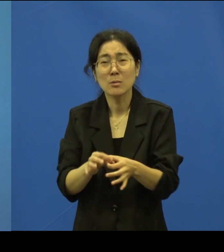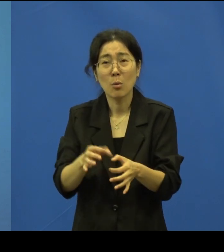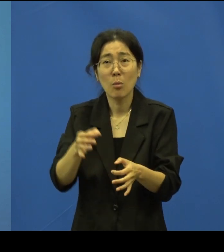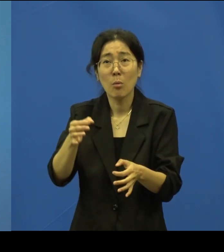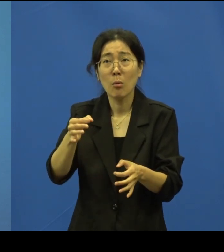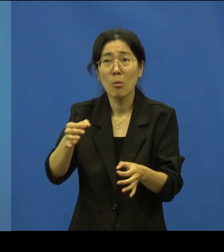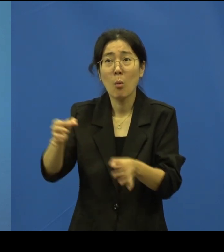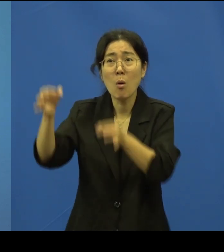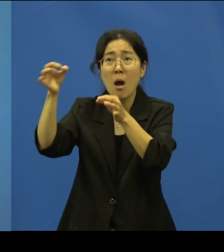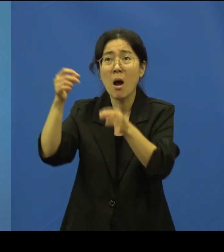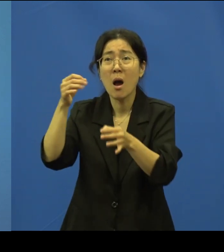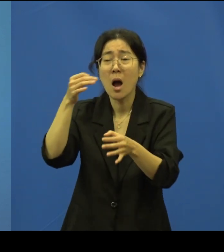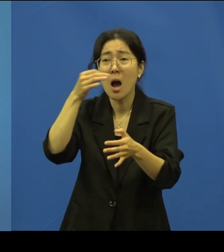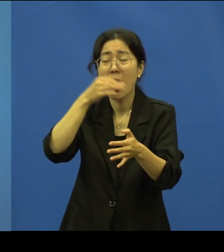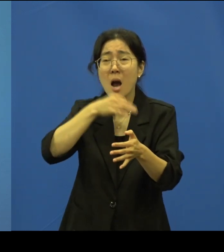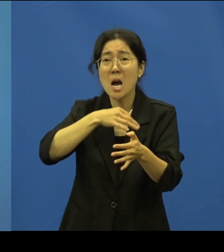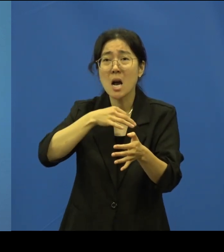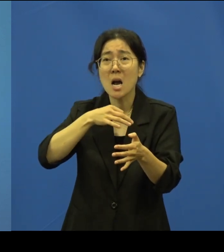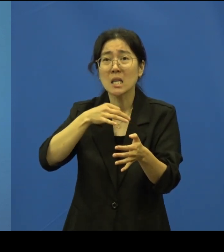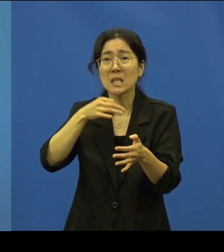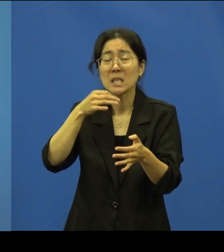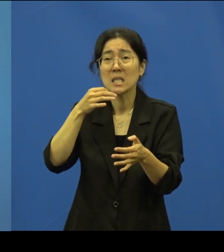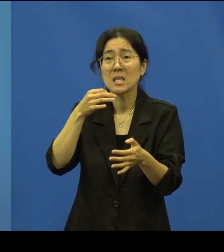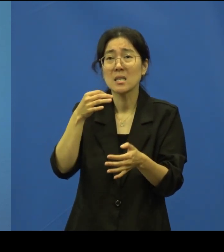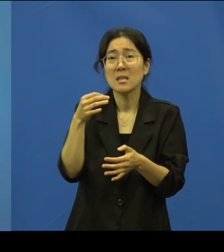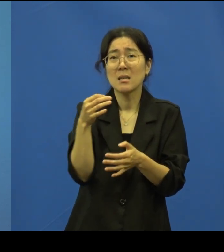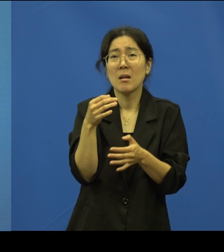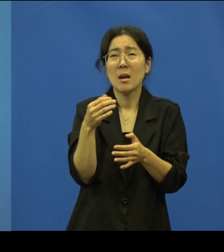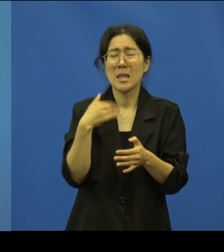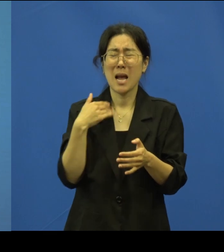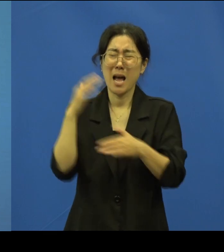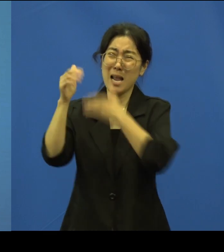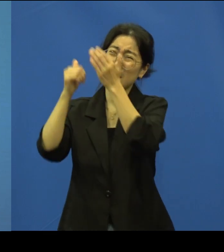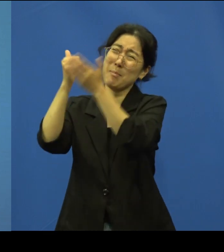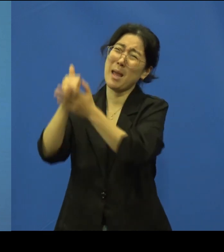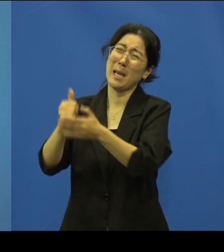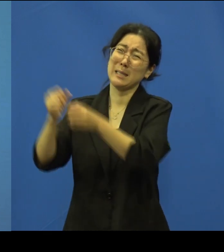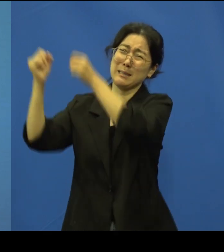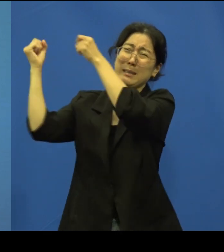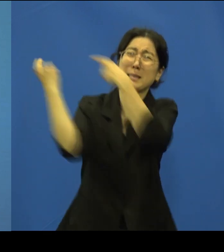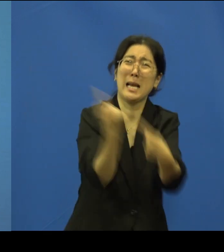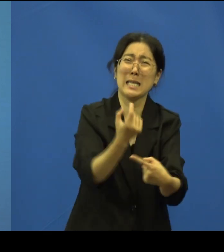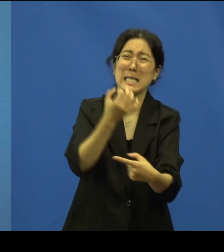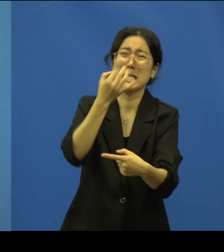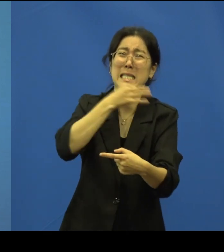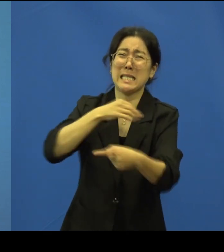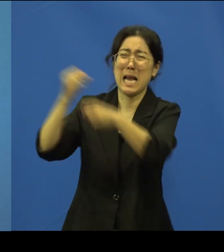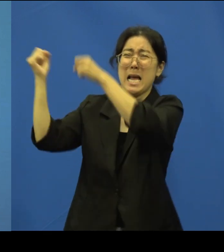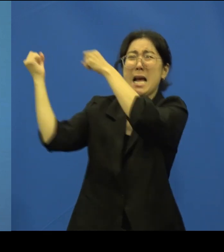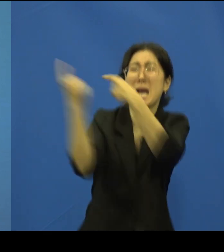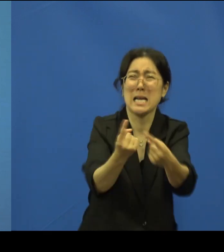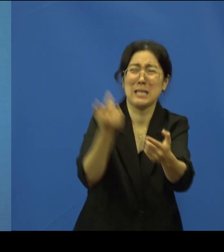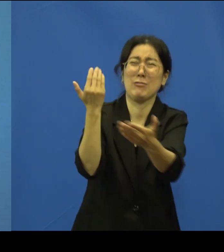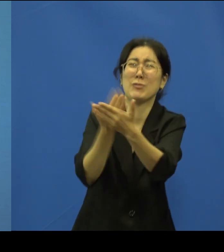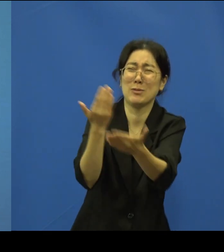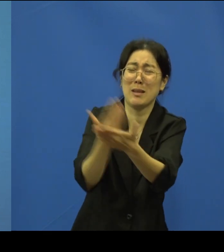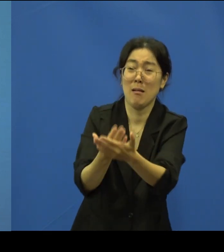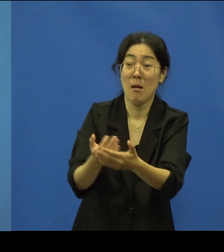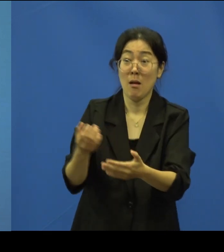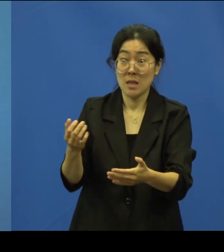계속 오르기만 했습니다. 저는 매일 기도했습니다. 금리 낮춰 주시옵소서. 그럼 그 다음 달에 또 올라갔고